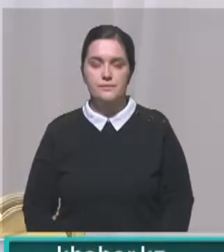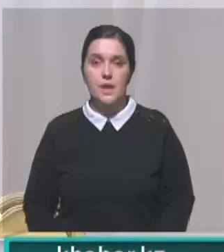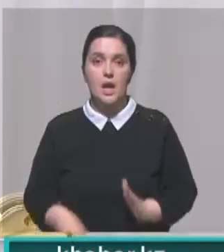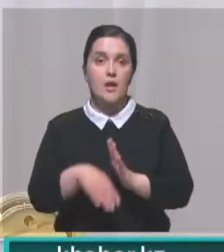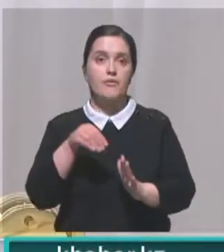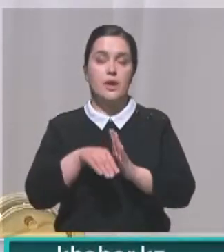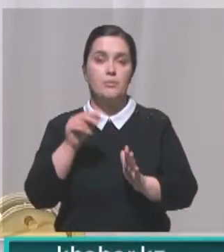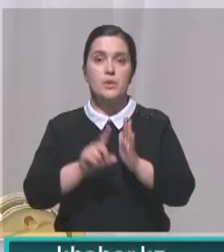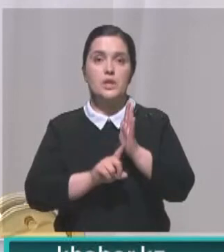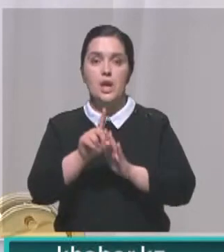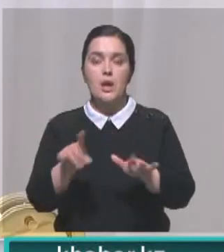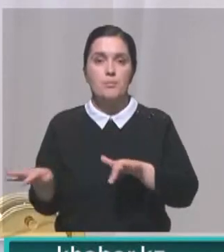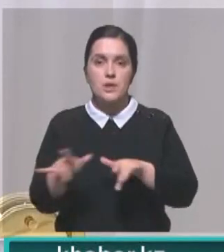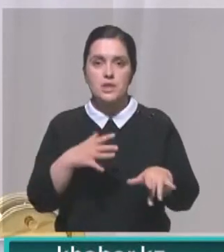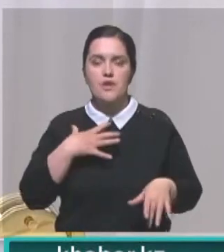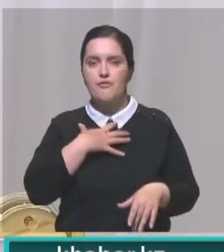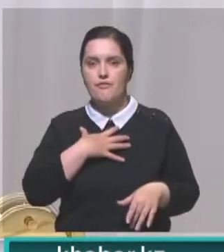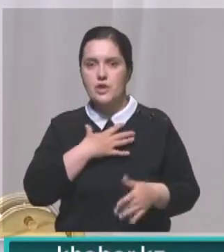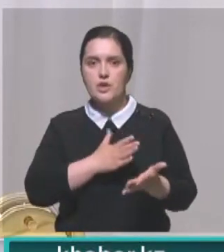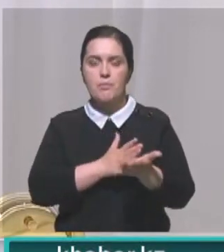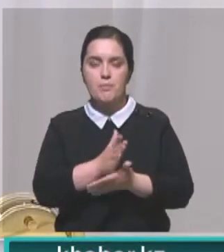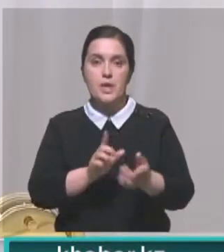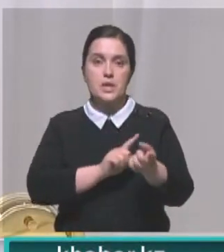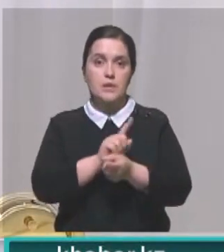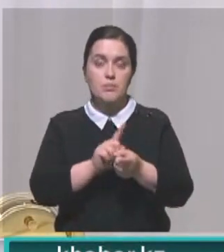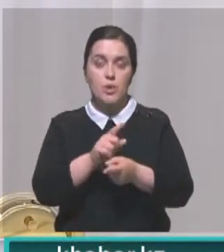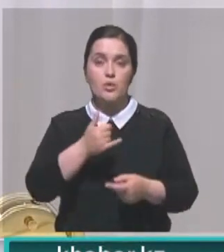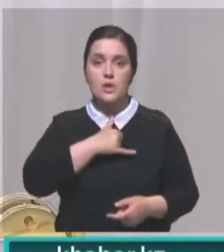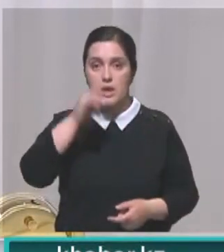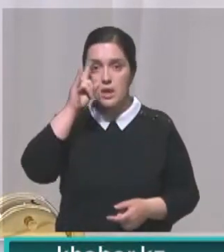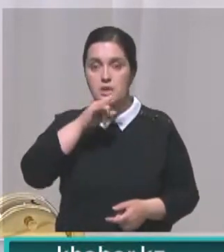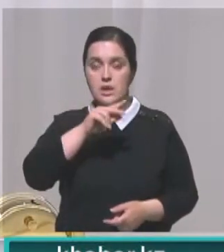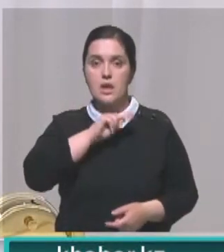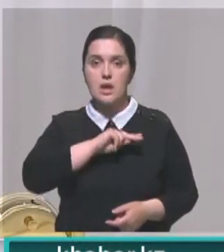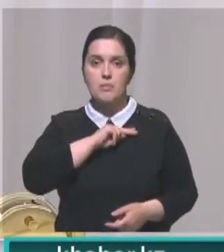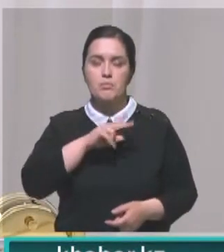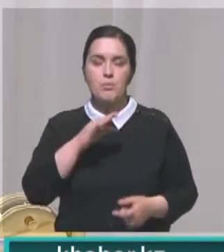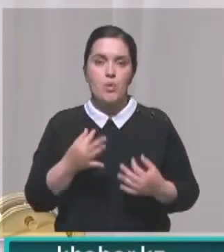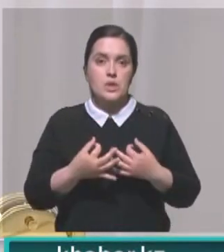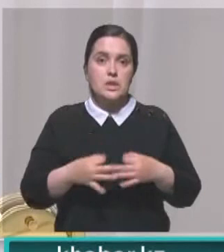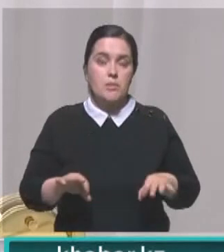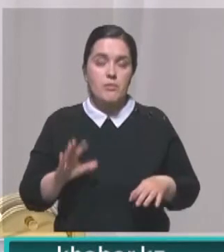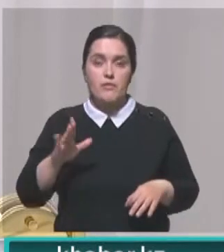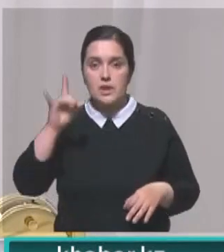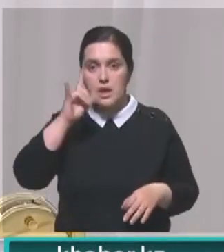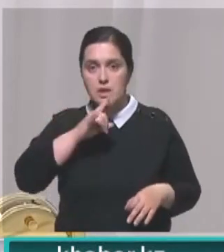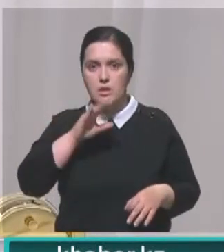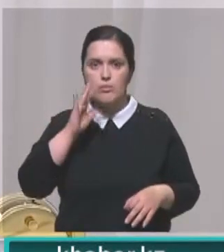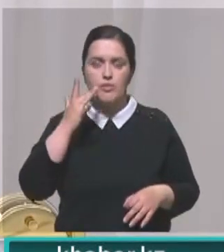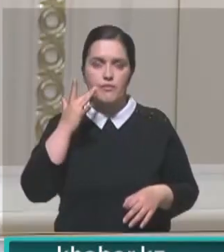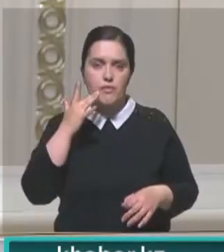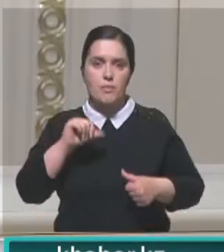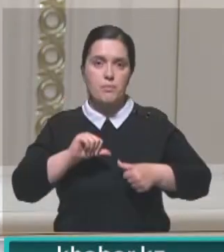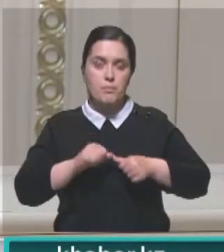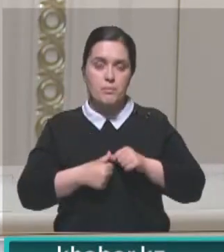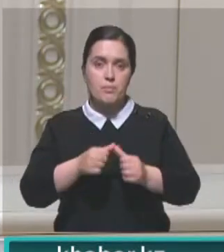Референдум – это начало процесса важных политических преобразований в нашей стране. Работа по продвижению демократии в Казахстане будет непрерывно